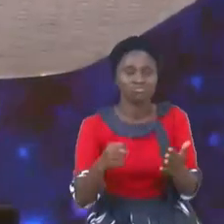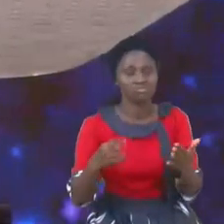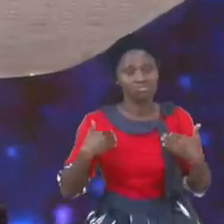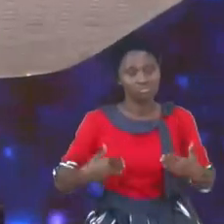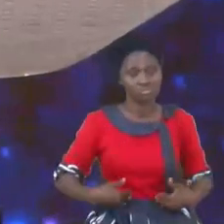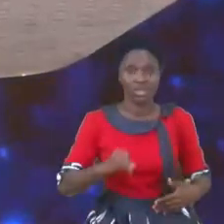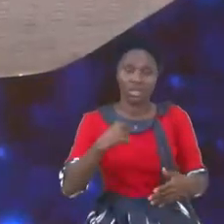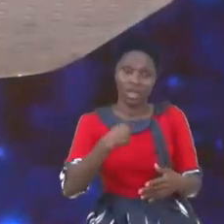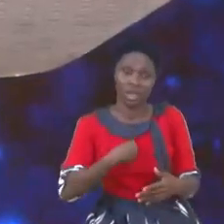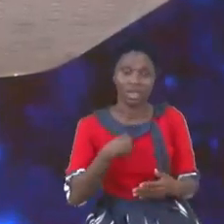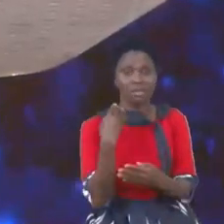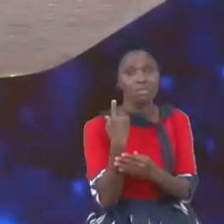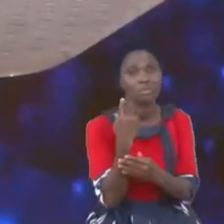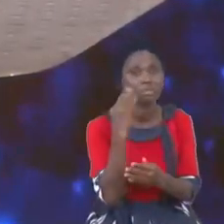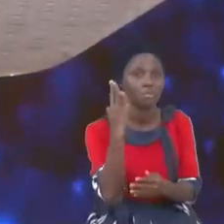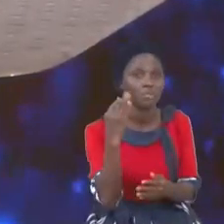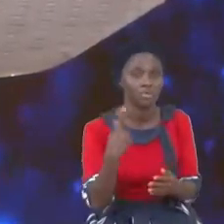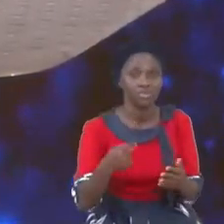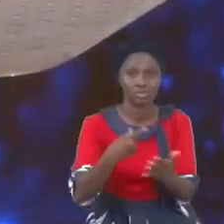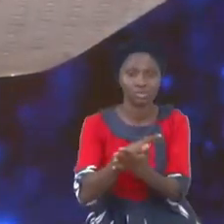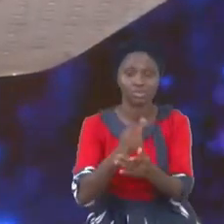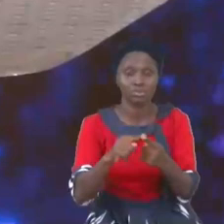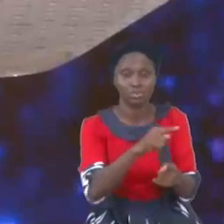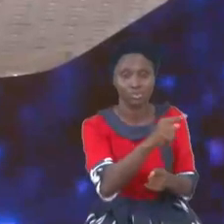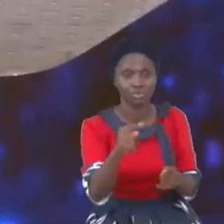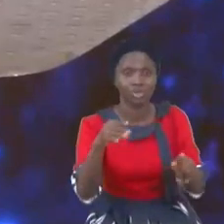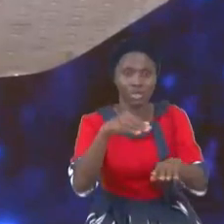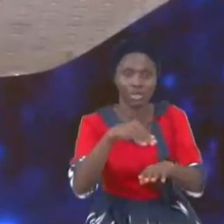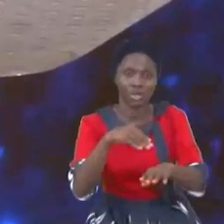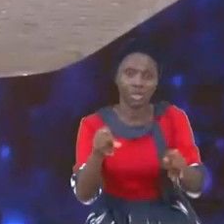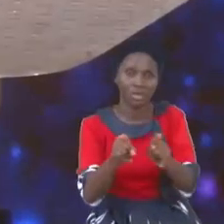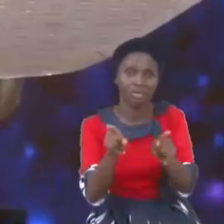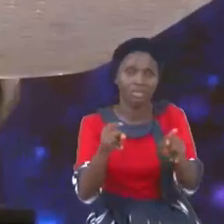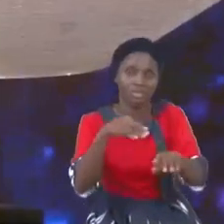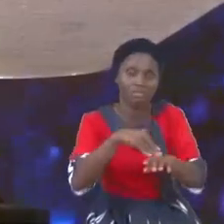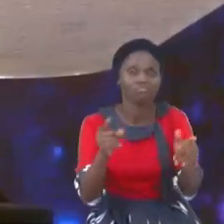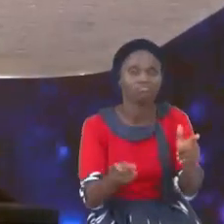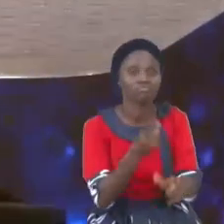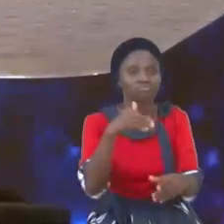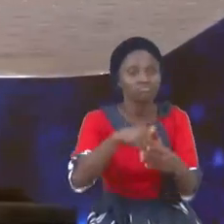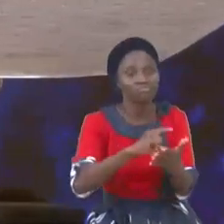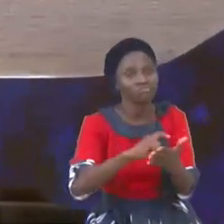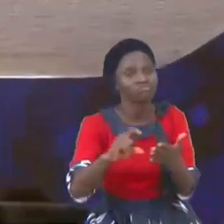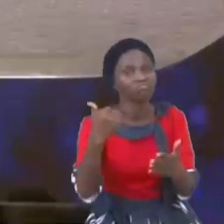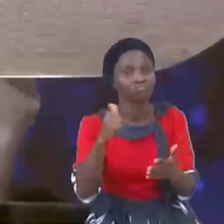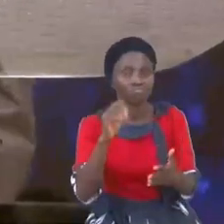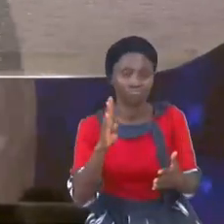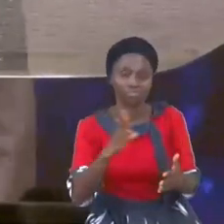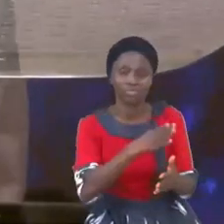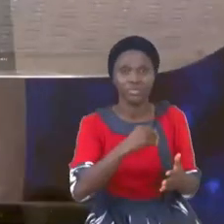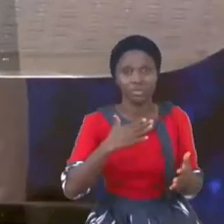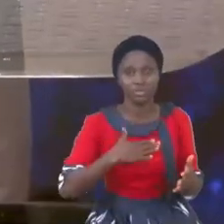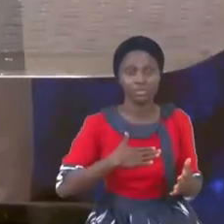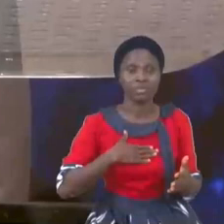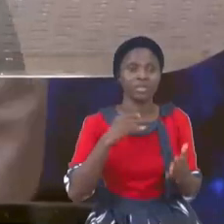ai pour la première fois annoncé l'évangile. Verset 14. Et mis à l'épreuve